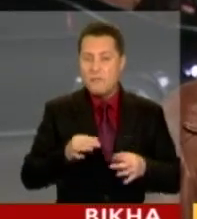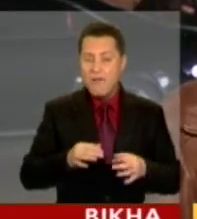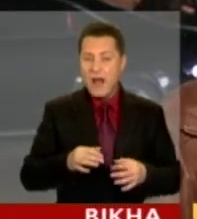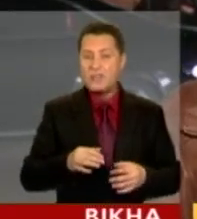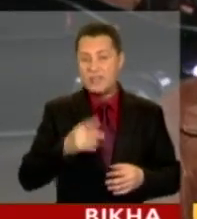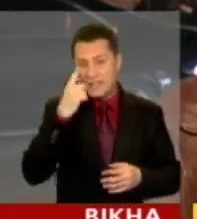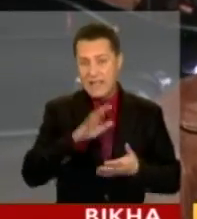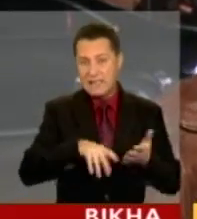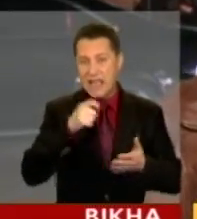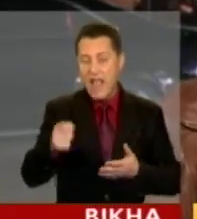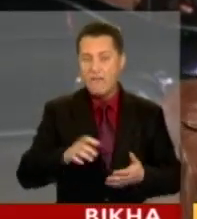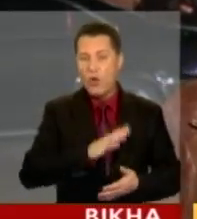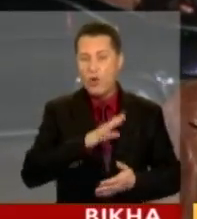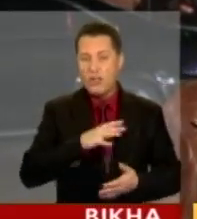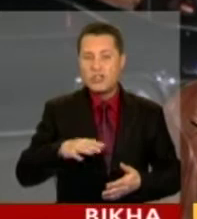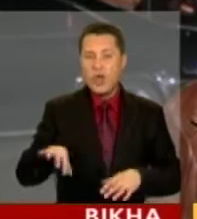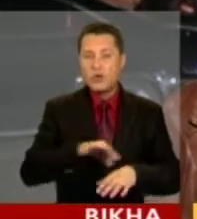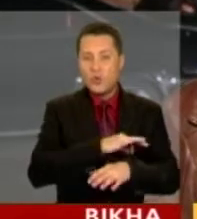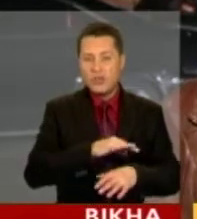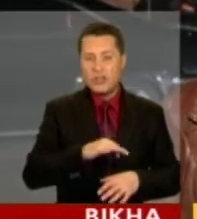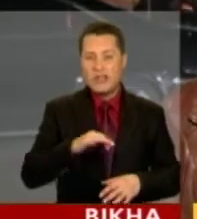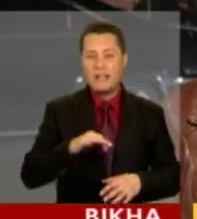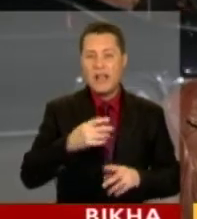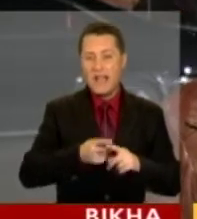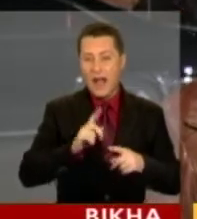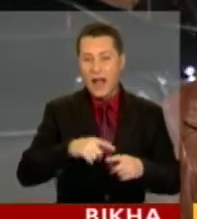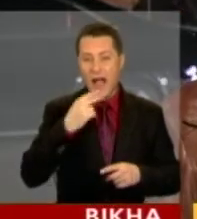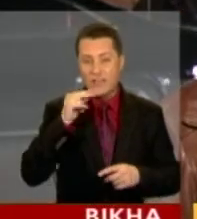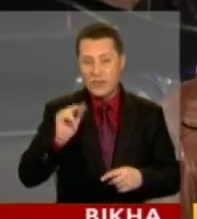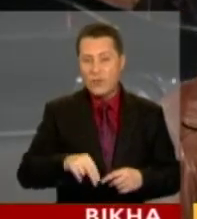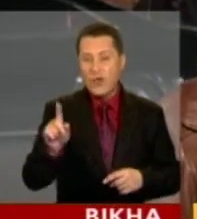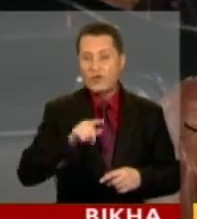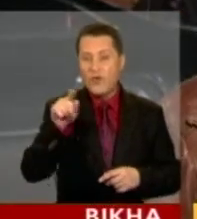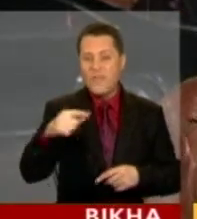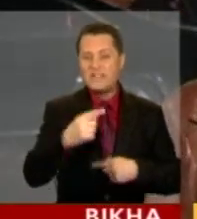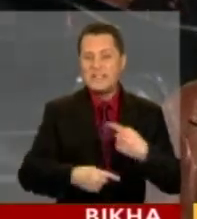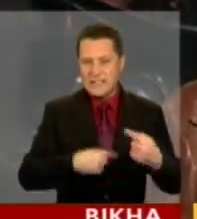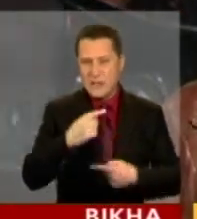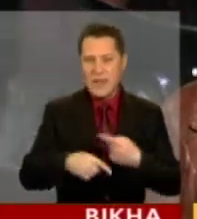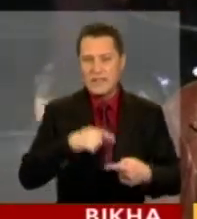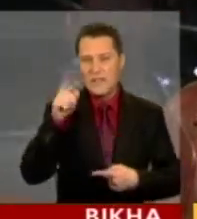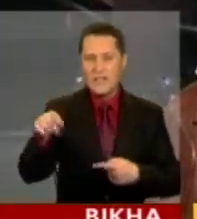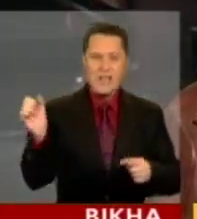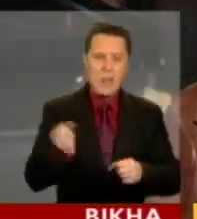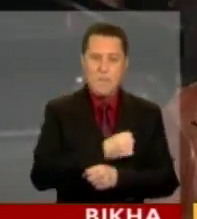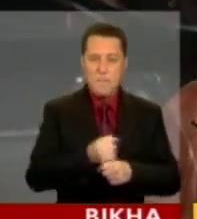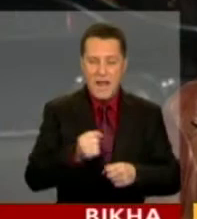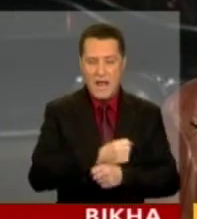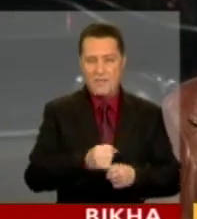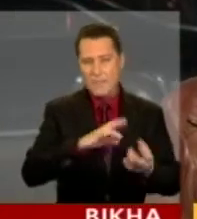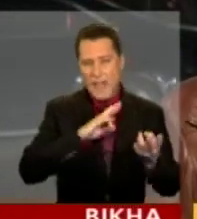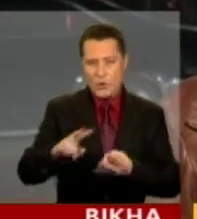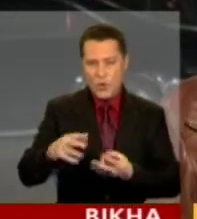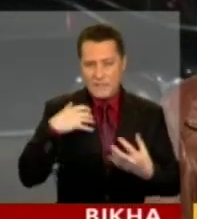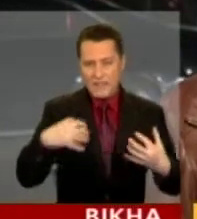заявою його колишньої дружини Наталі Окунської, яка звинувачує Сергія Власенка у тому, що він систематично її бив і наносив